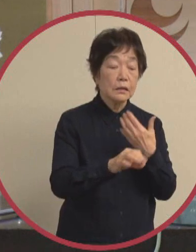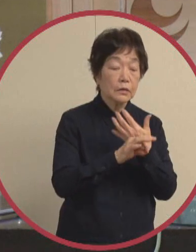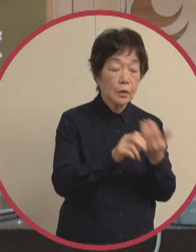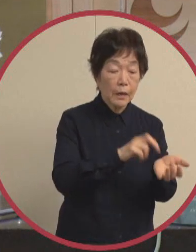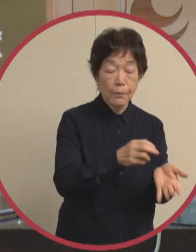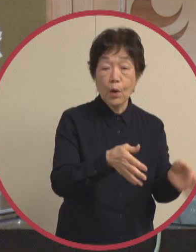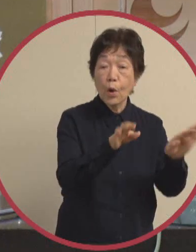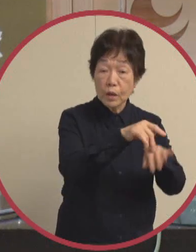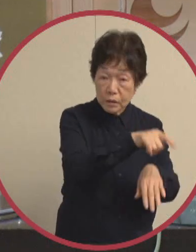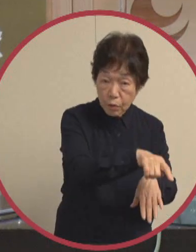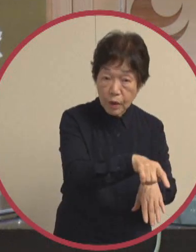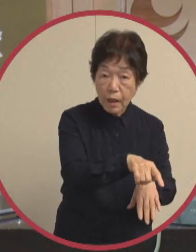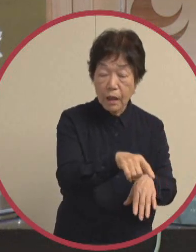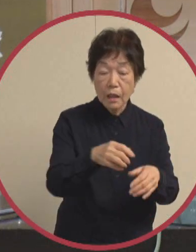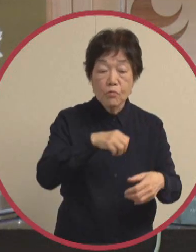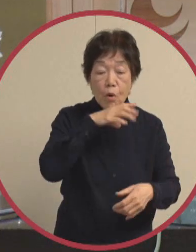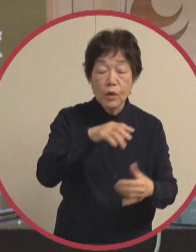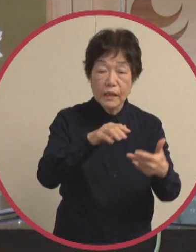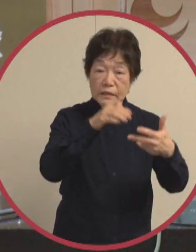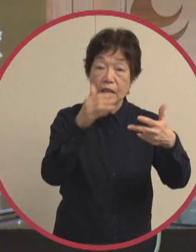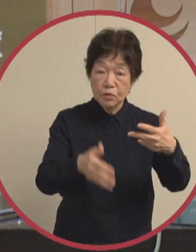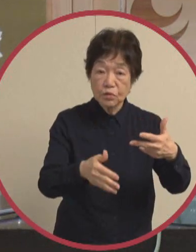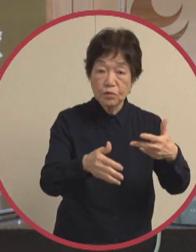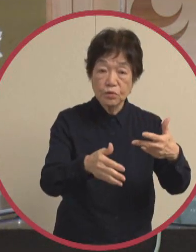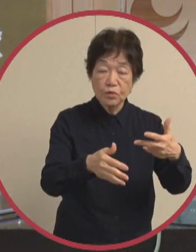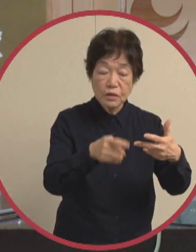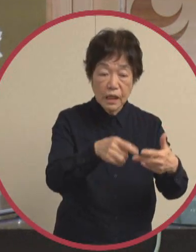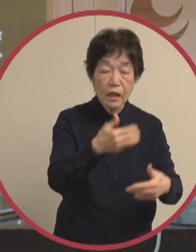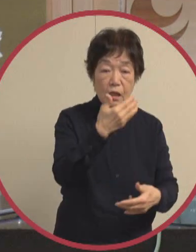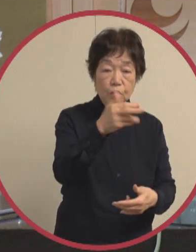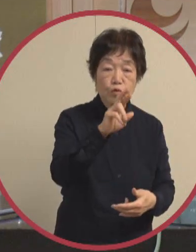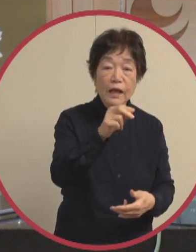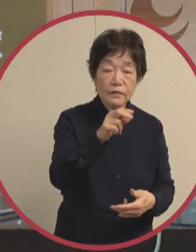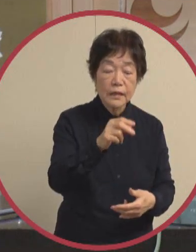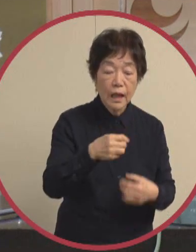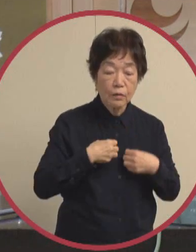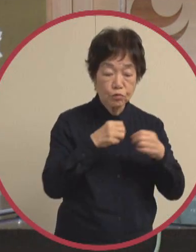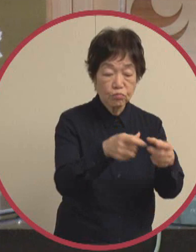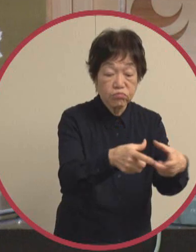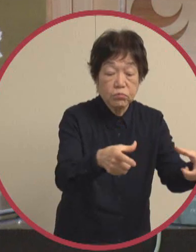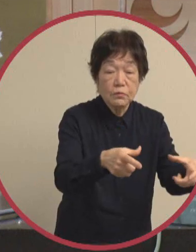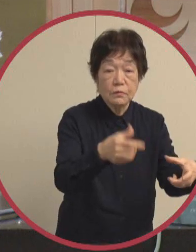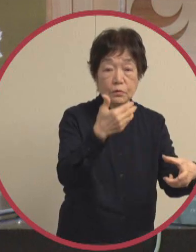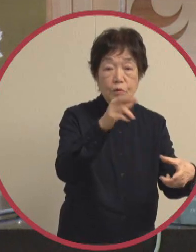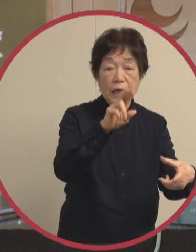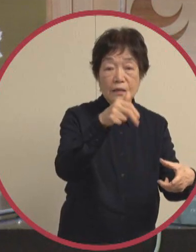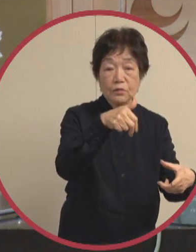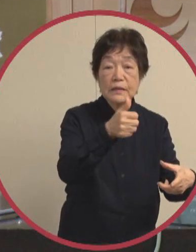だとかあるいは高齢者施設でいわゆるクラスターが発生したらですね、